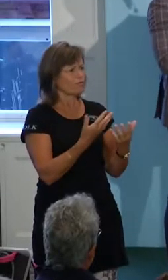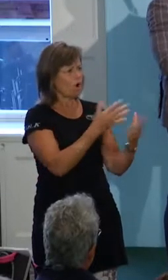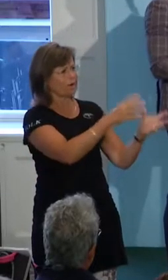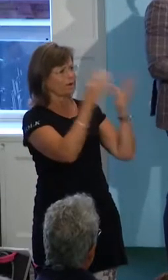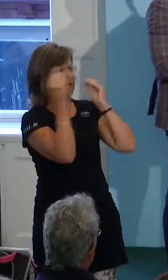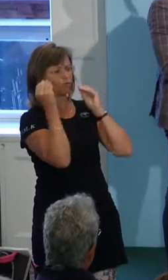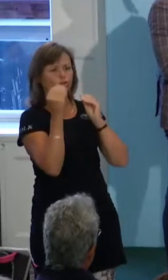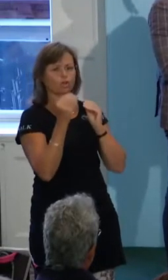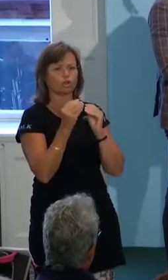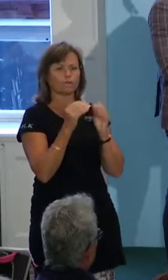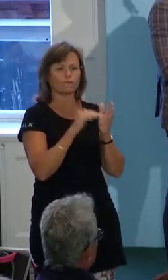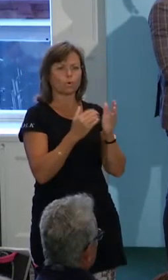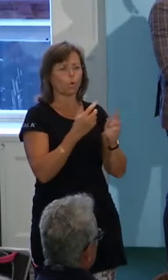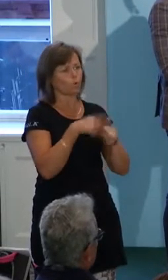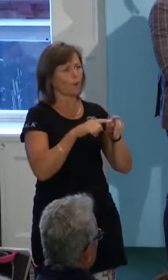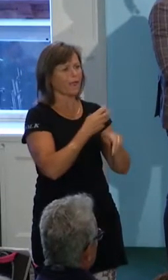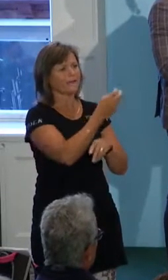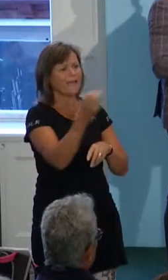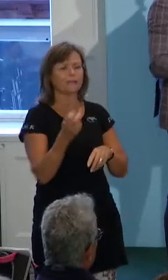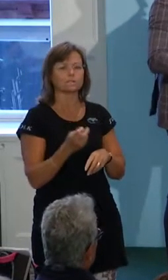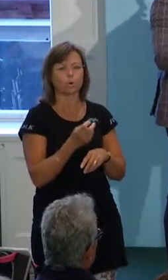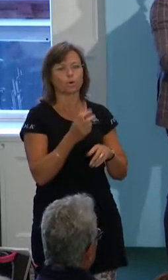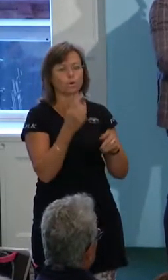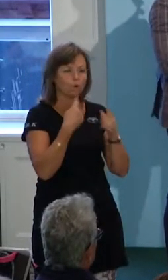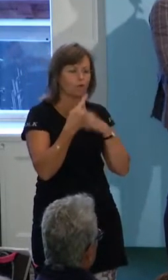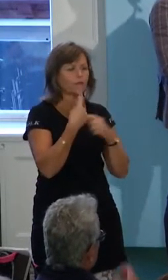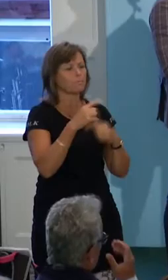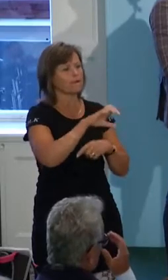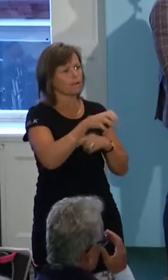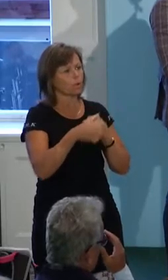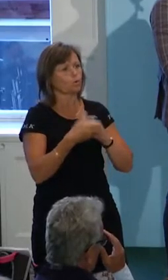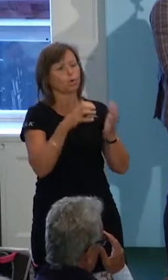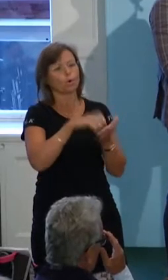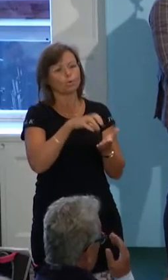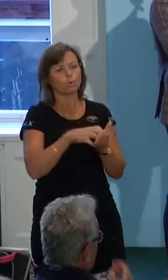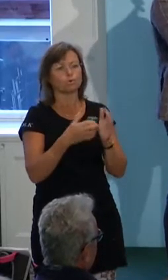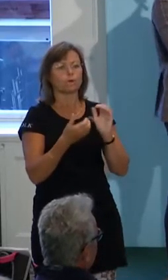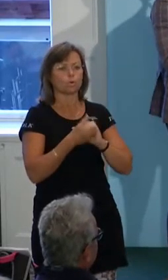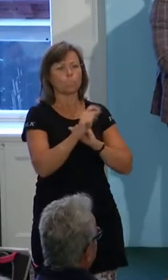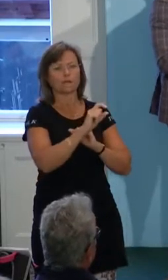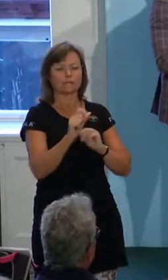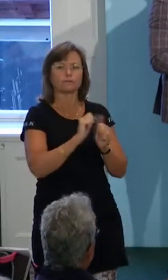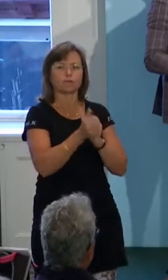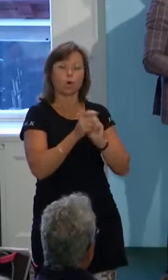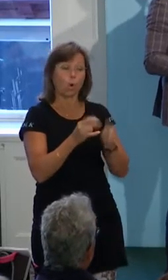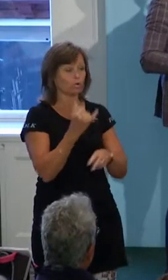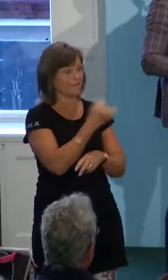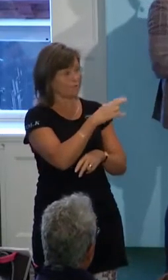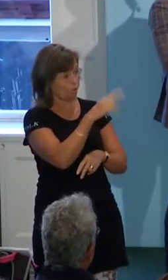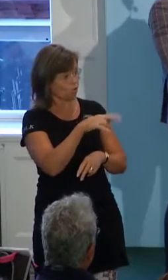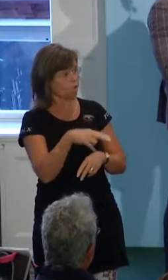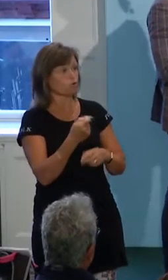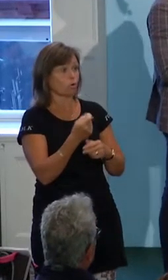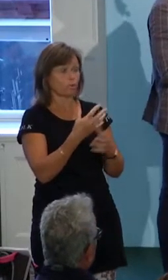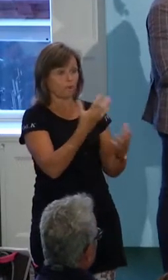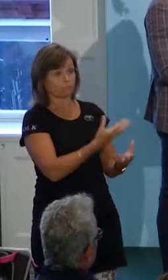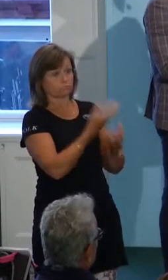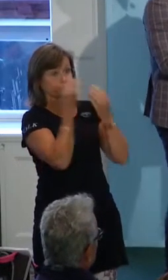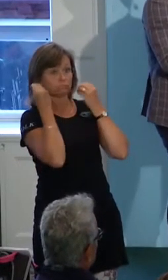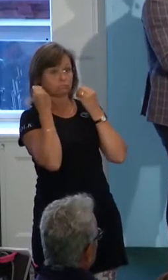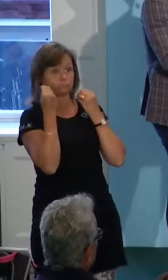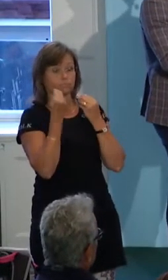intryck när ni varit ute på era resor runt om i landet och pratat med regioner och kommuner och branschens företrädare, men även i Norge? Är det någonting som ni känner att ni har fångat med er